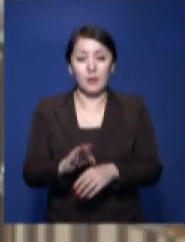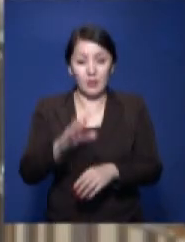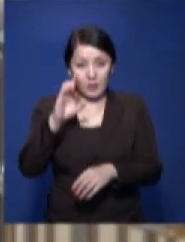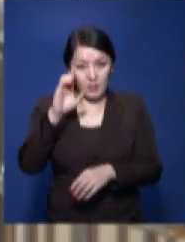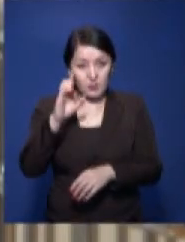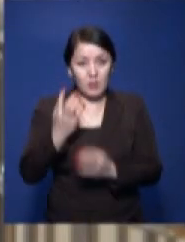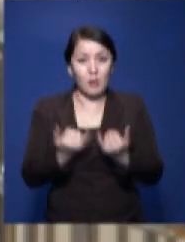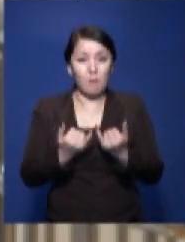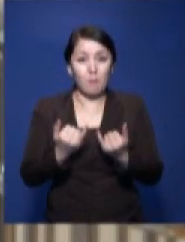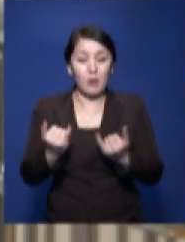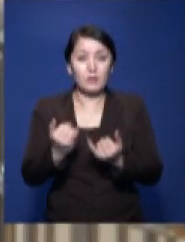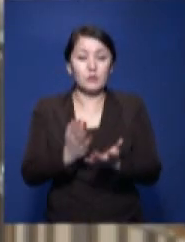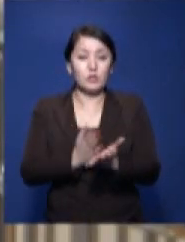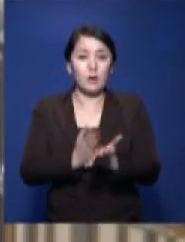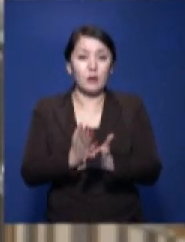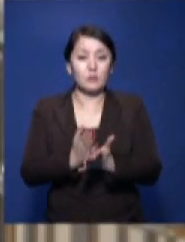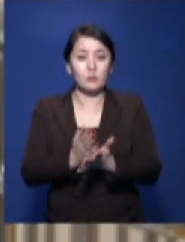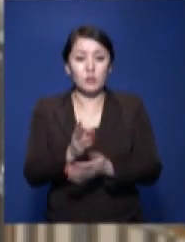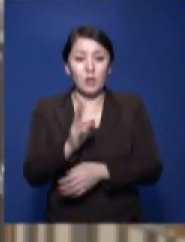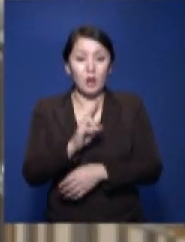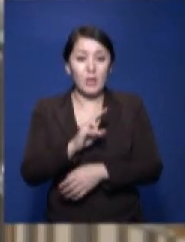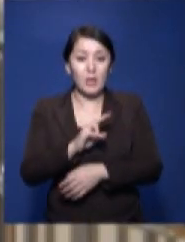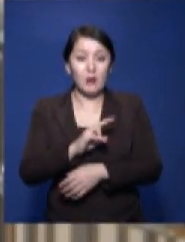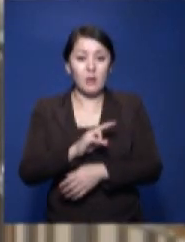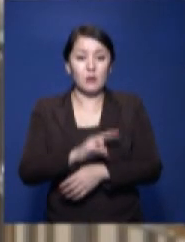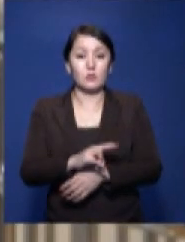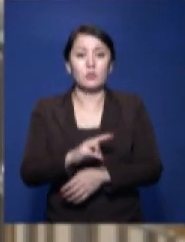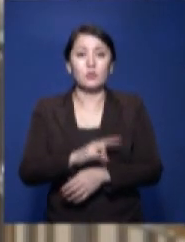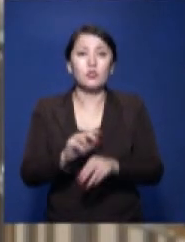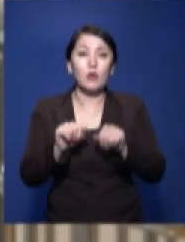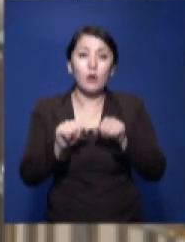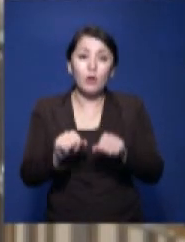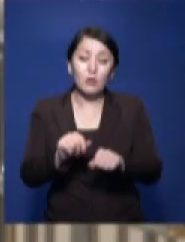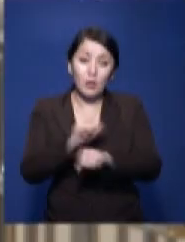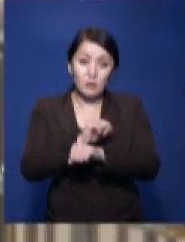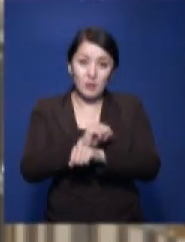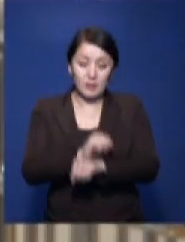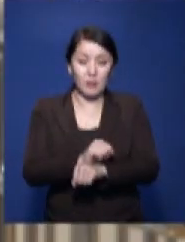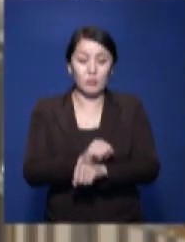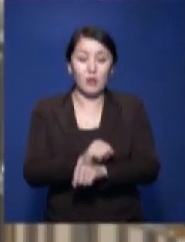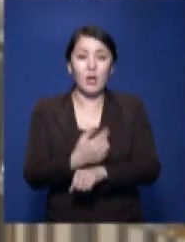мемлекеттік қызметшілерді үстеме жұмысқа тарту кезінде олардың құқықтарын сақталуына